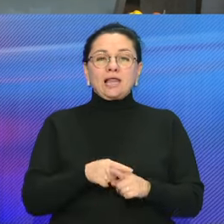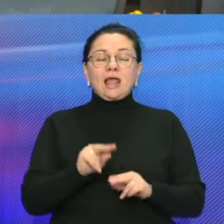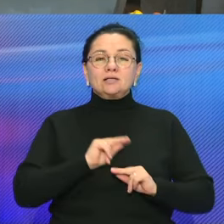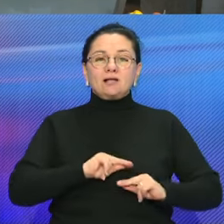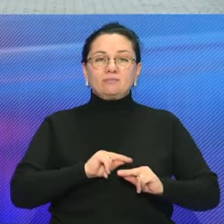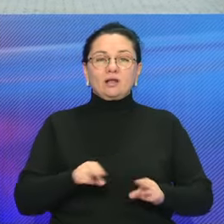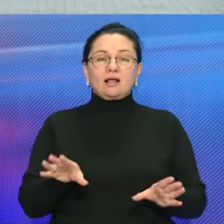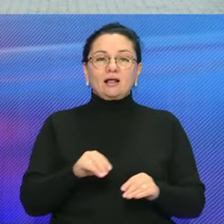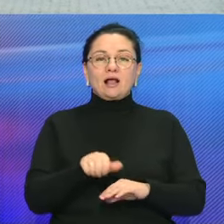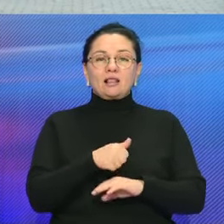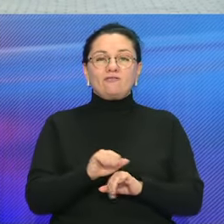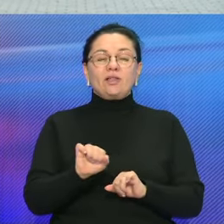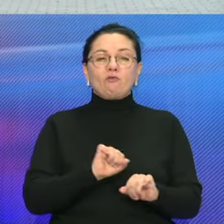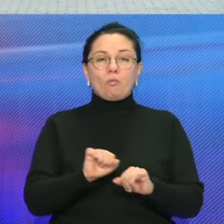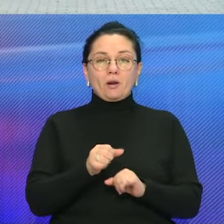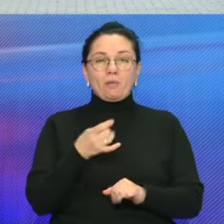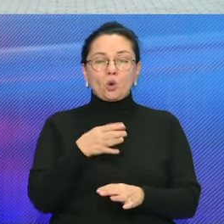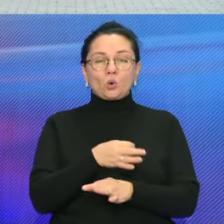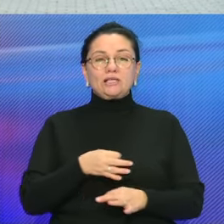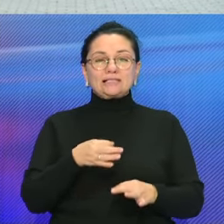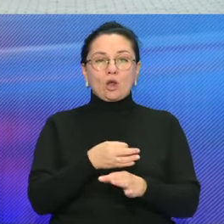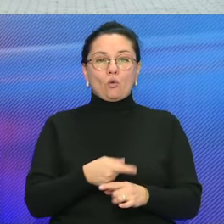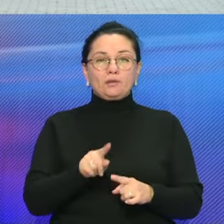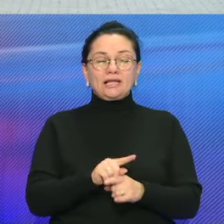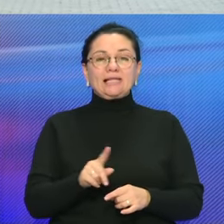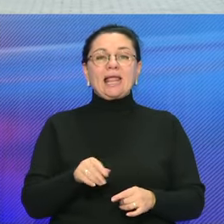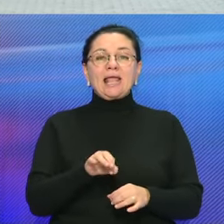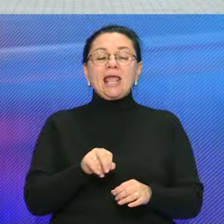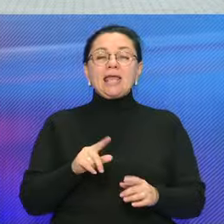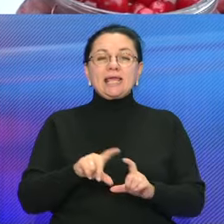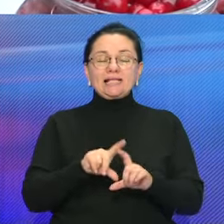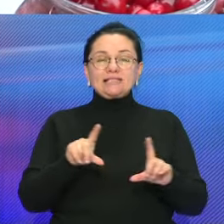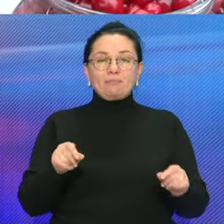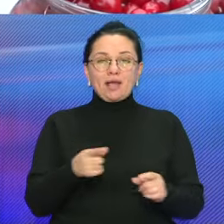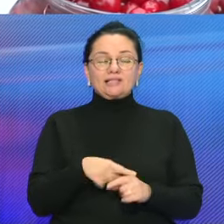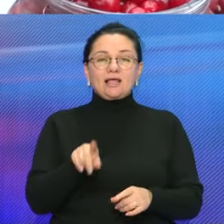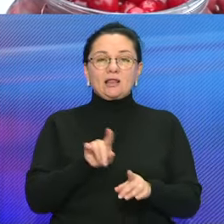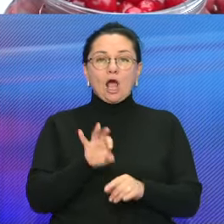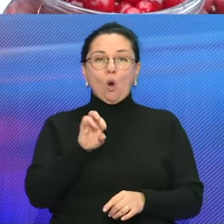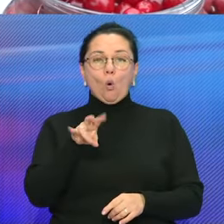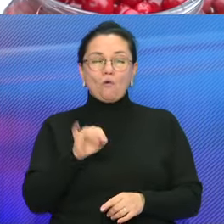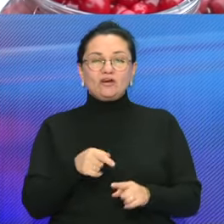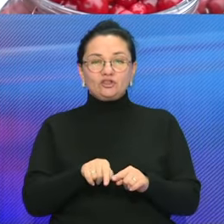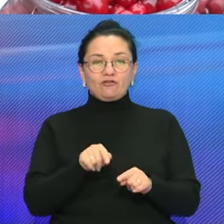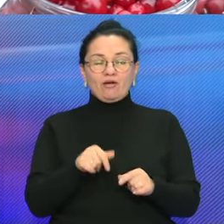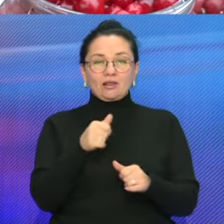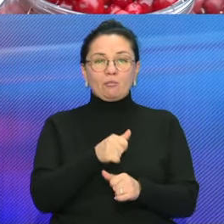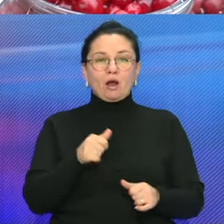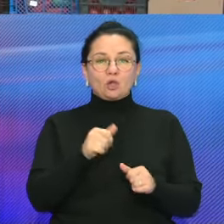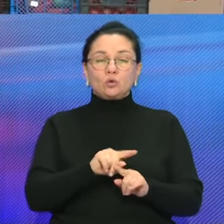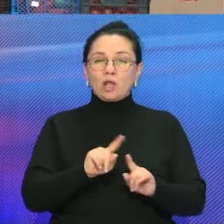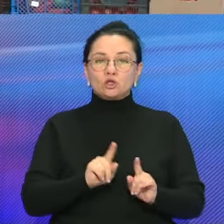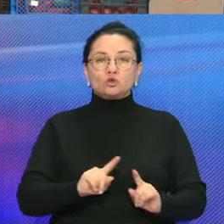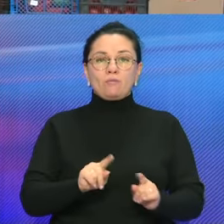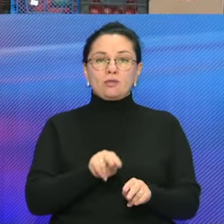супрацоўнікаў галоўнага ўпраўлення па Гродзенскай вобласці інспекцыя цэннікаў на гародніну ў гэтым міжсезонні на асаблівым